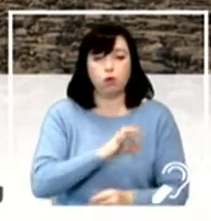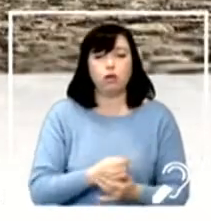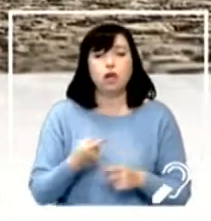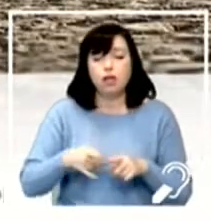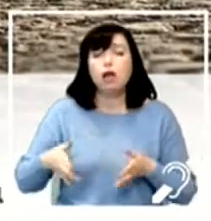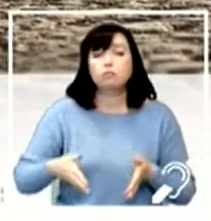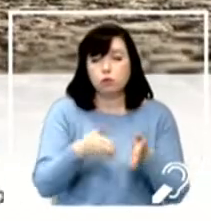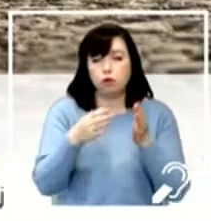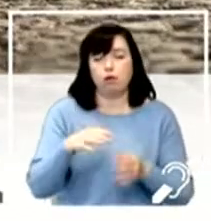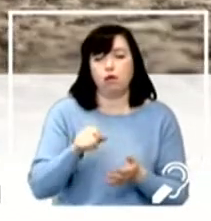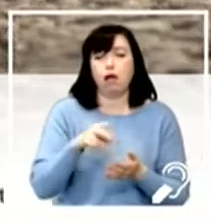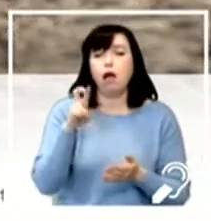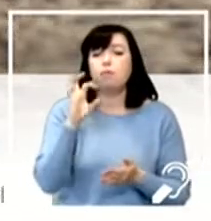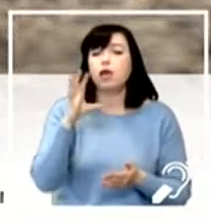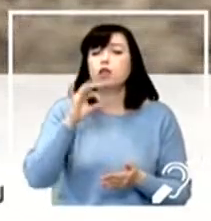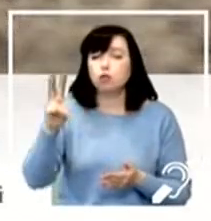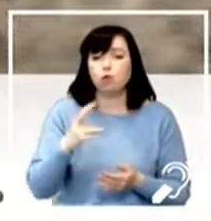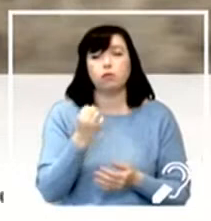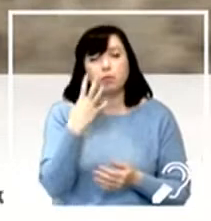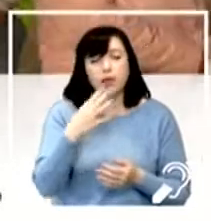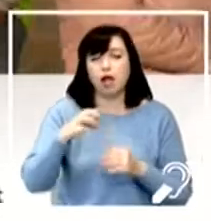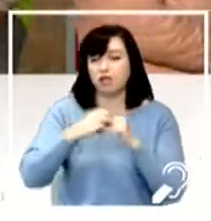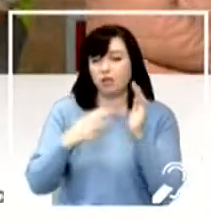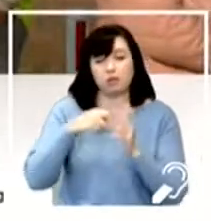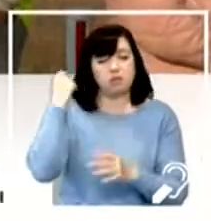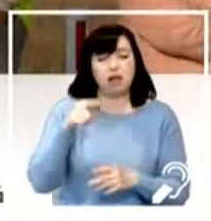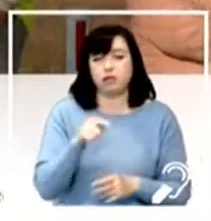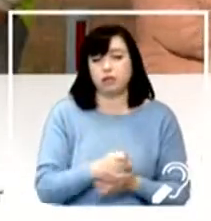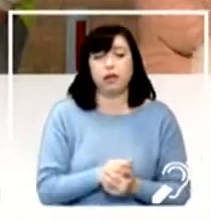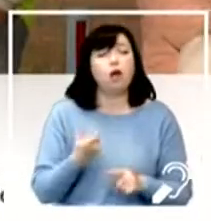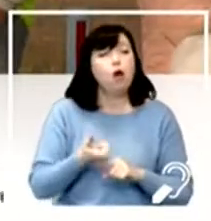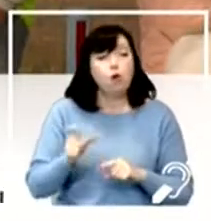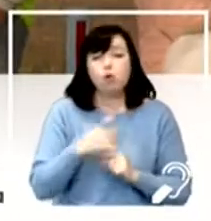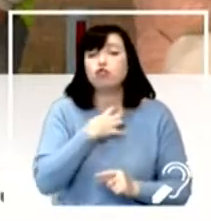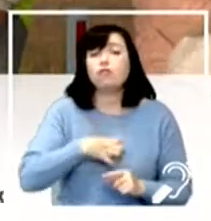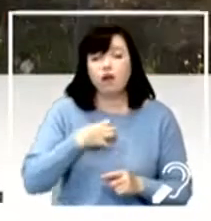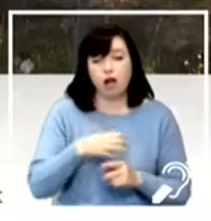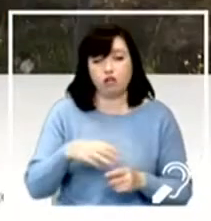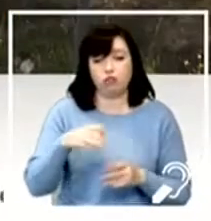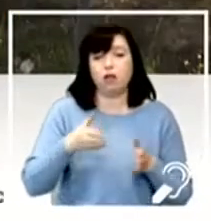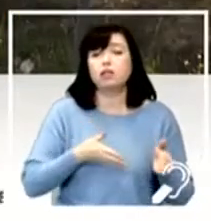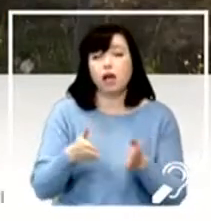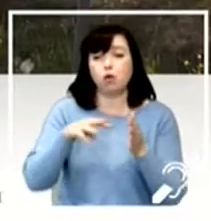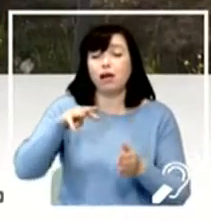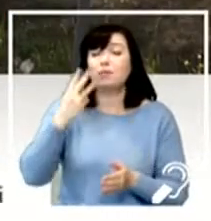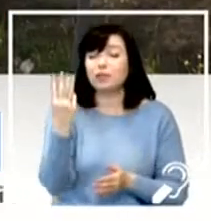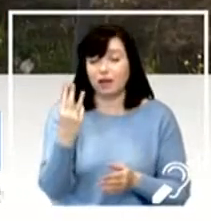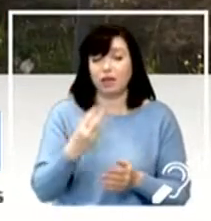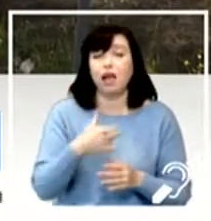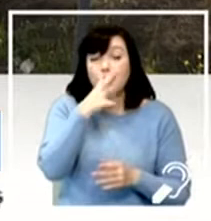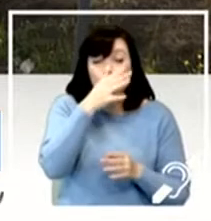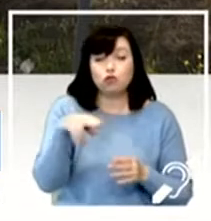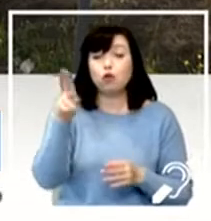drum de beton asfaltic între 15 și 18 ani. Este o parte importantă a traseului M3 care duce de la Chișinău la Giurgiulești.